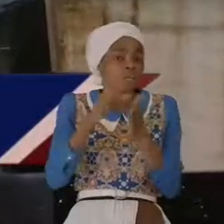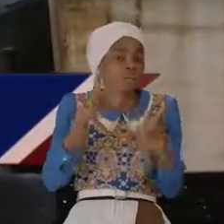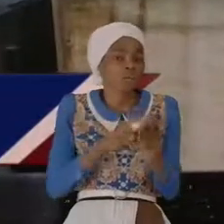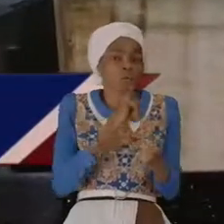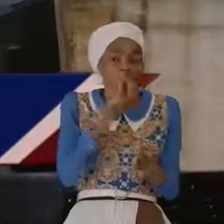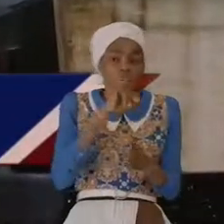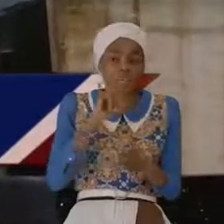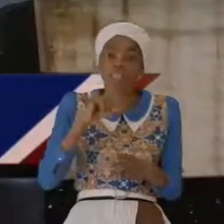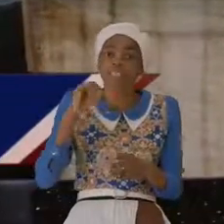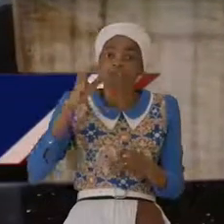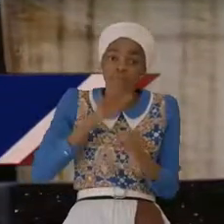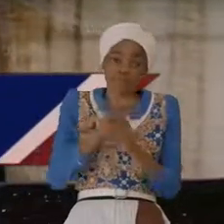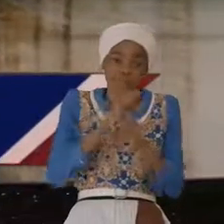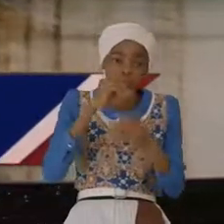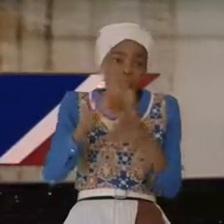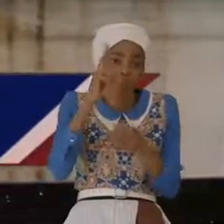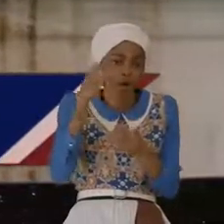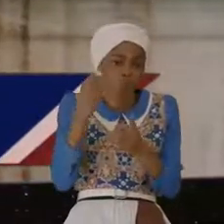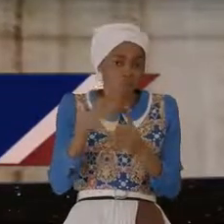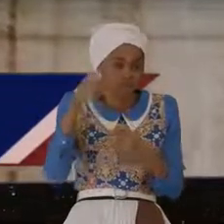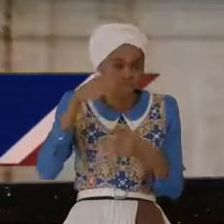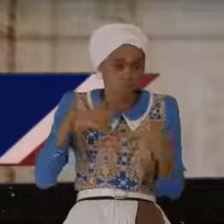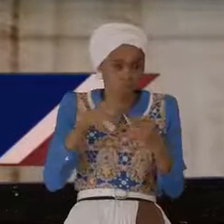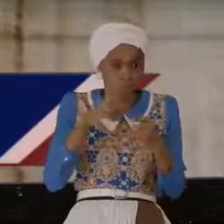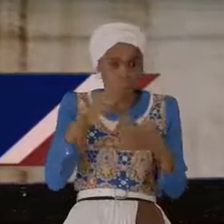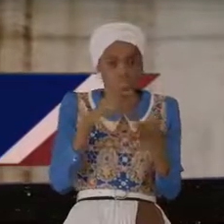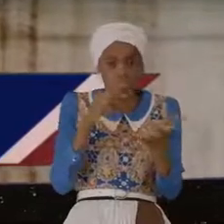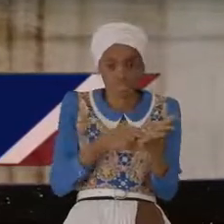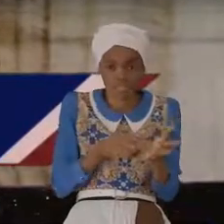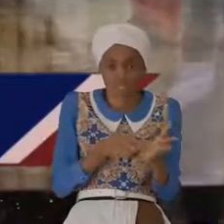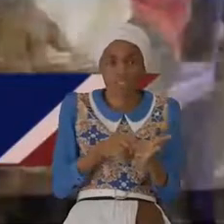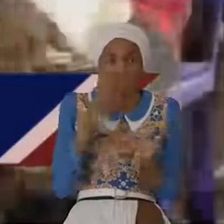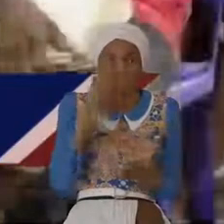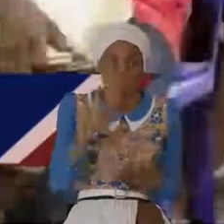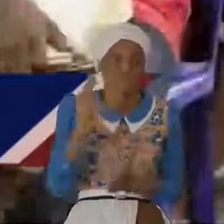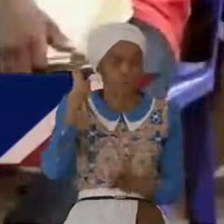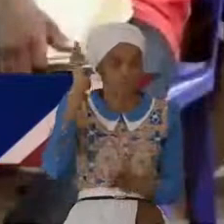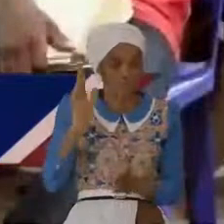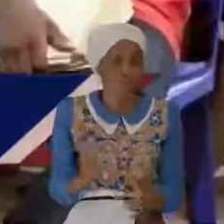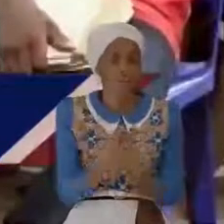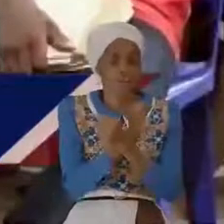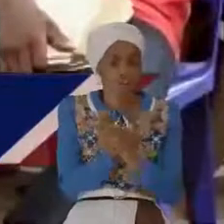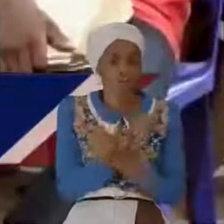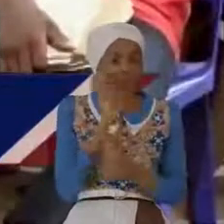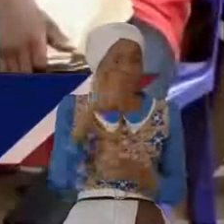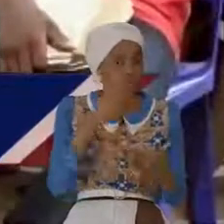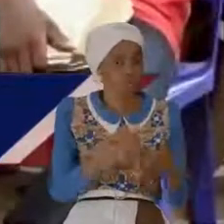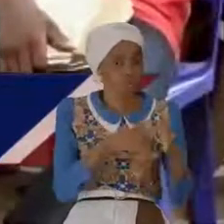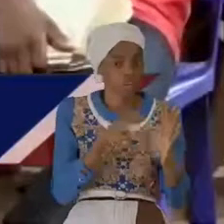une parole, même en celle-ci. Tu aimeras ton prochain comme